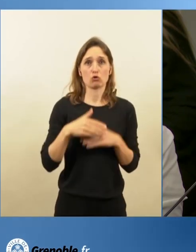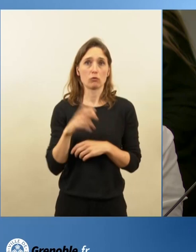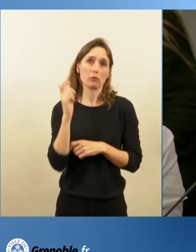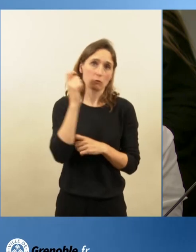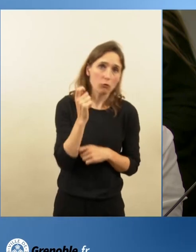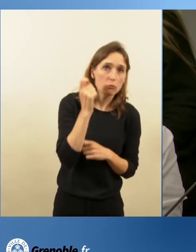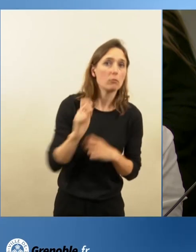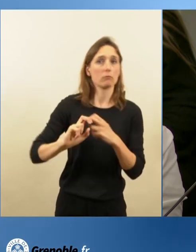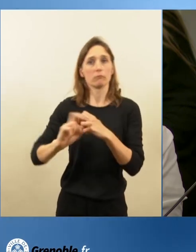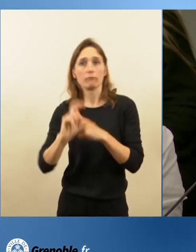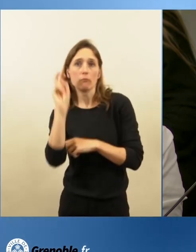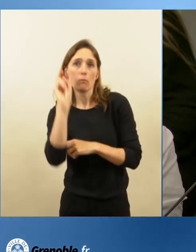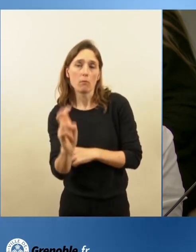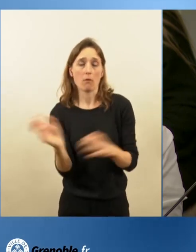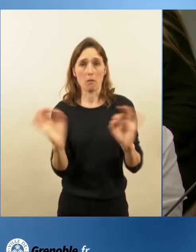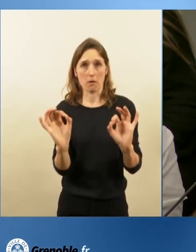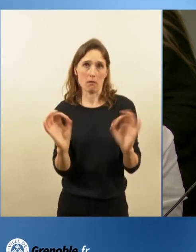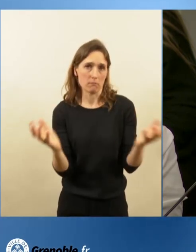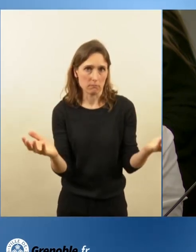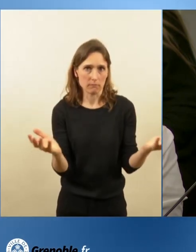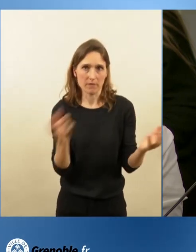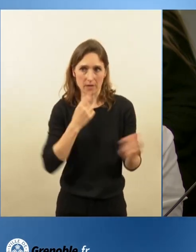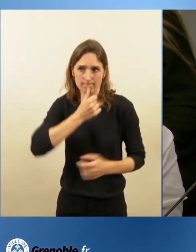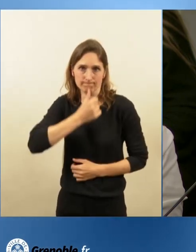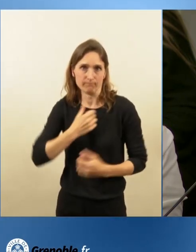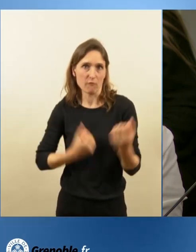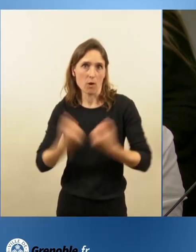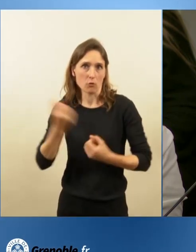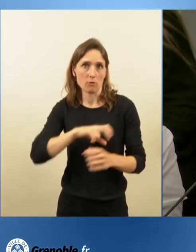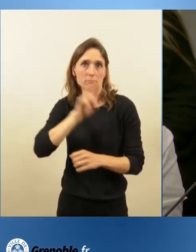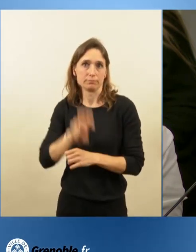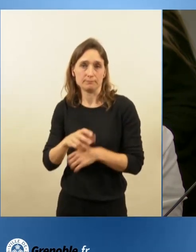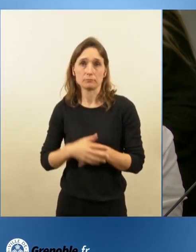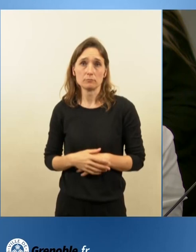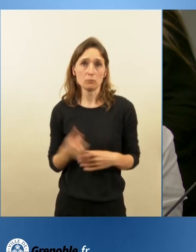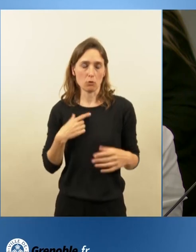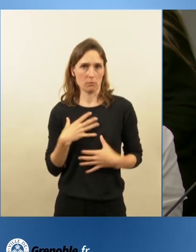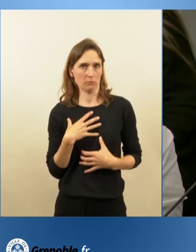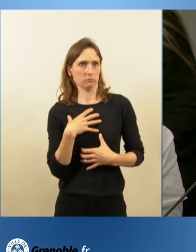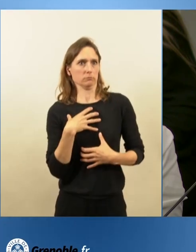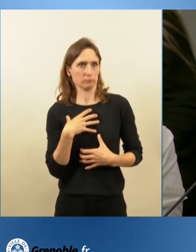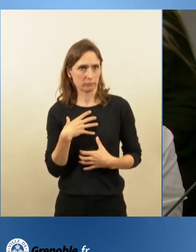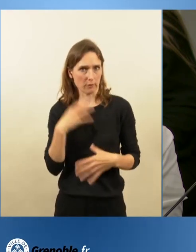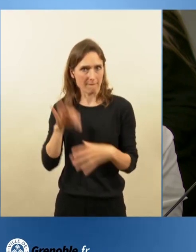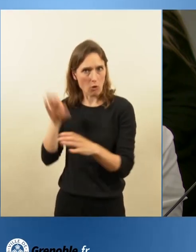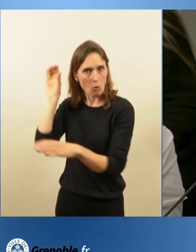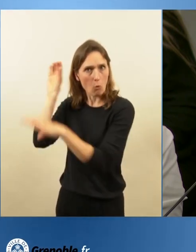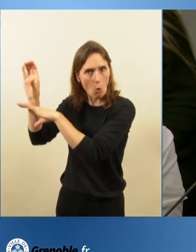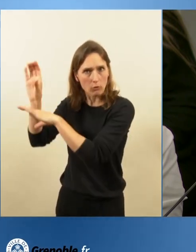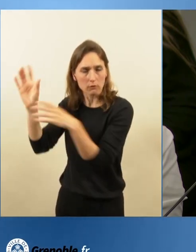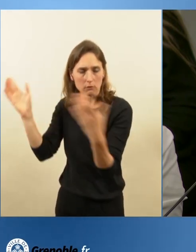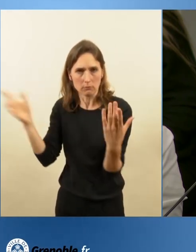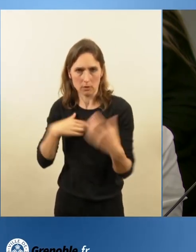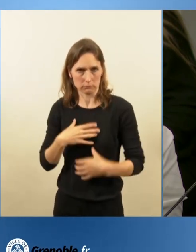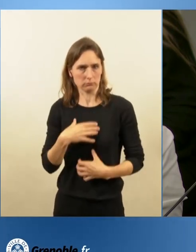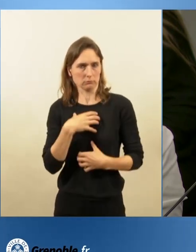d'abandonner leur véhicule nous avons donc été effaré par votre vote contre les aides que proposer la métropole dans le cadre de cette